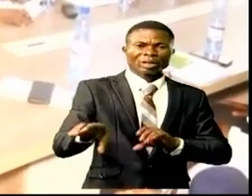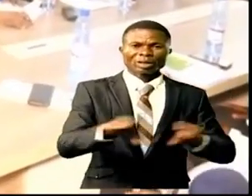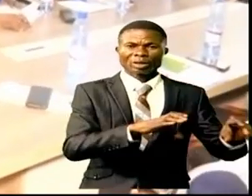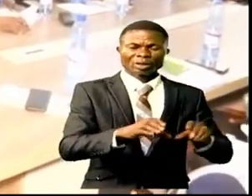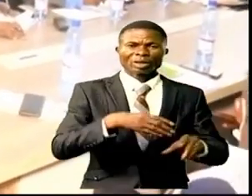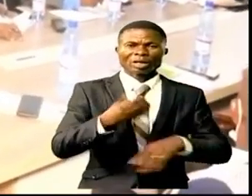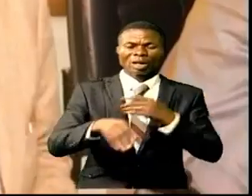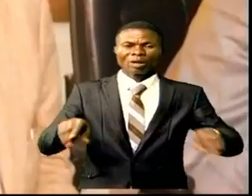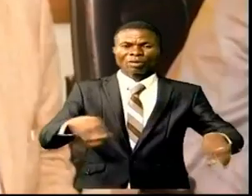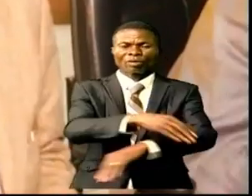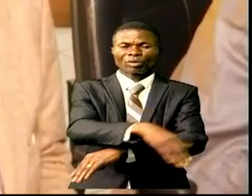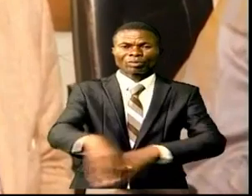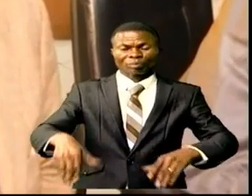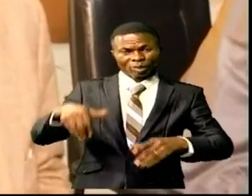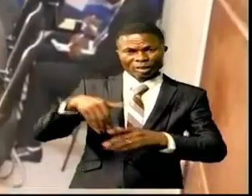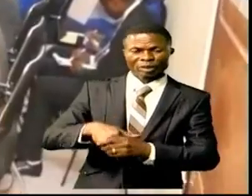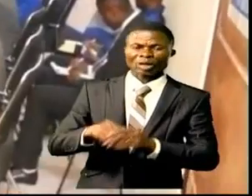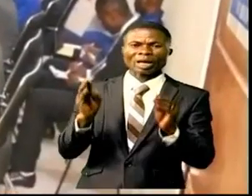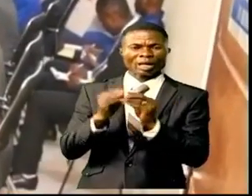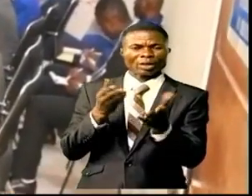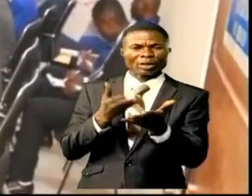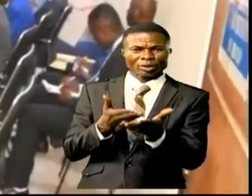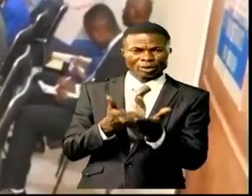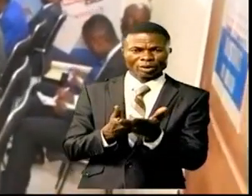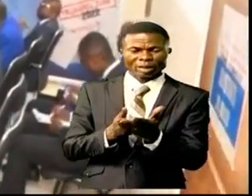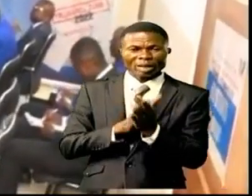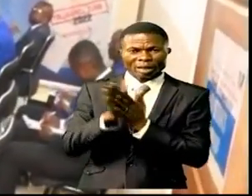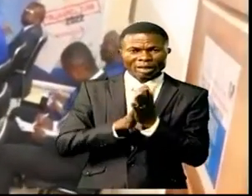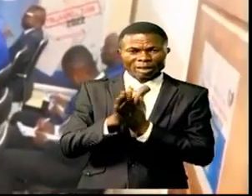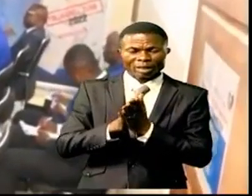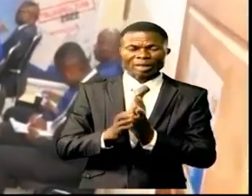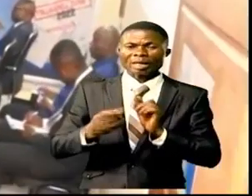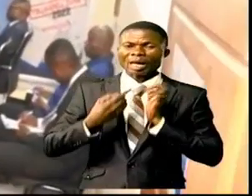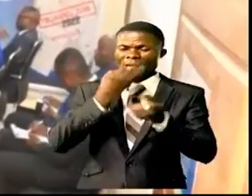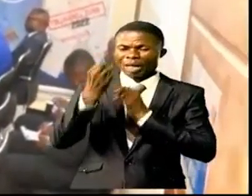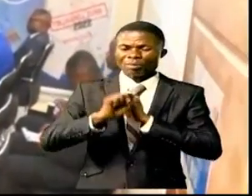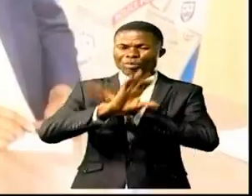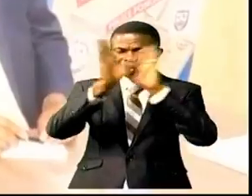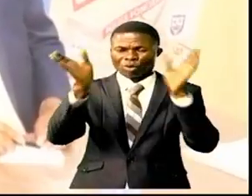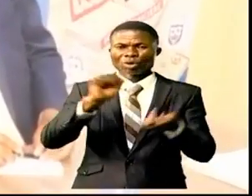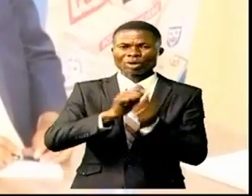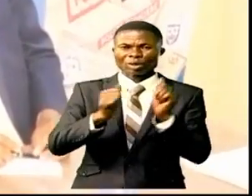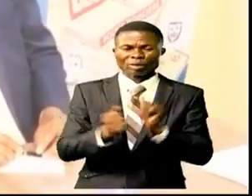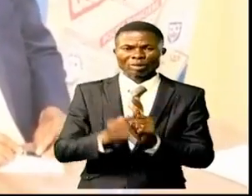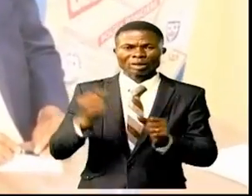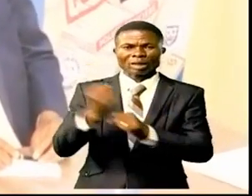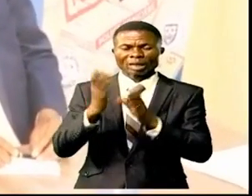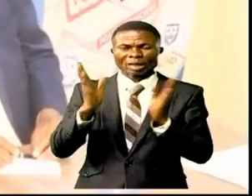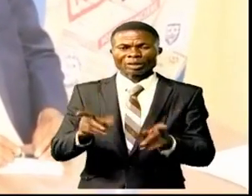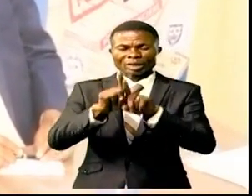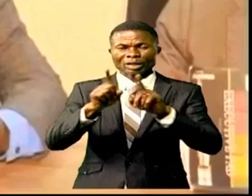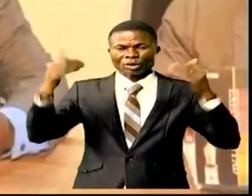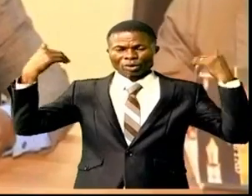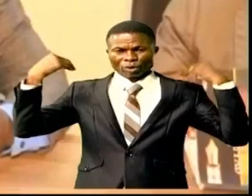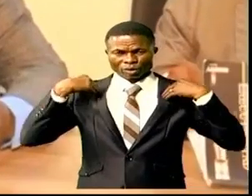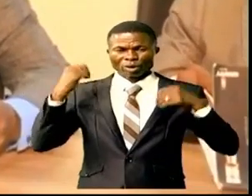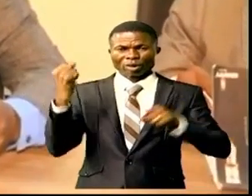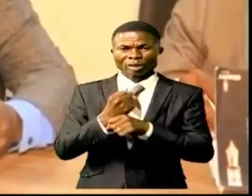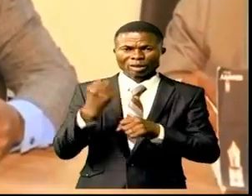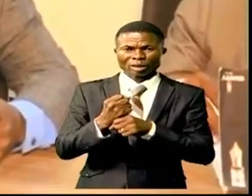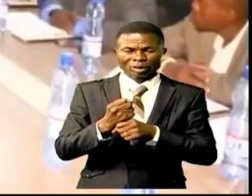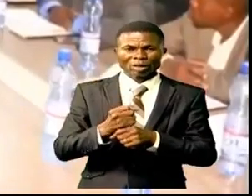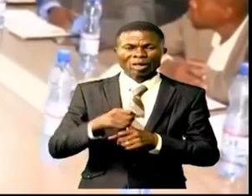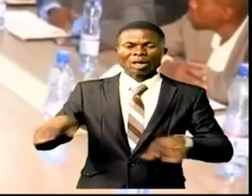affaires foncières. Au cours de cette réunion axée autour de la clarification de la situation des agents et cadres œuvrant dans le secteur des